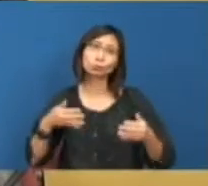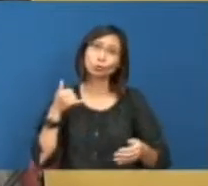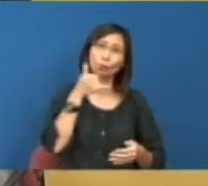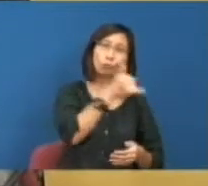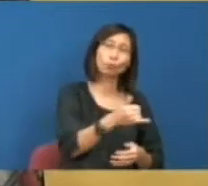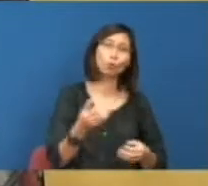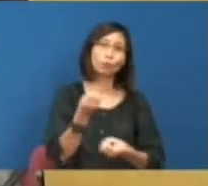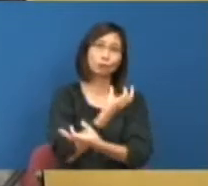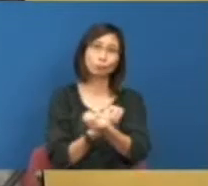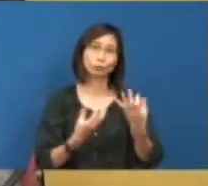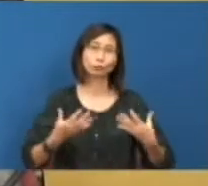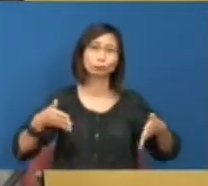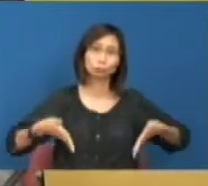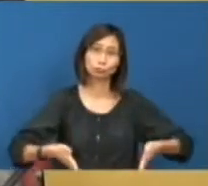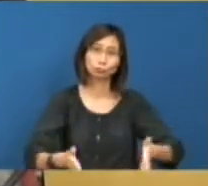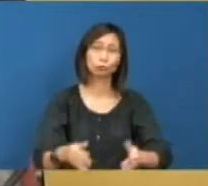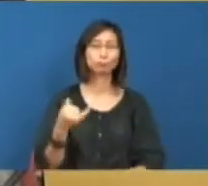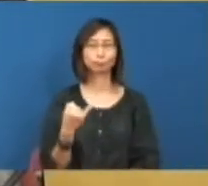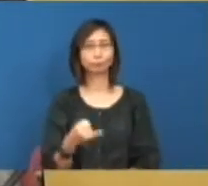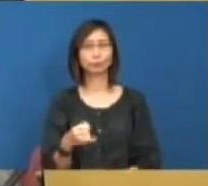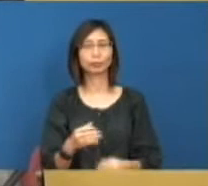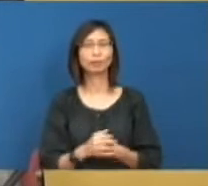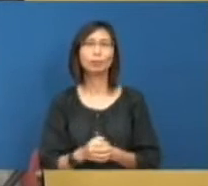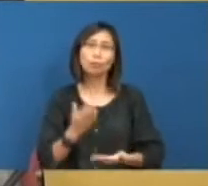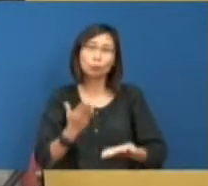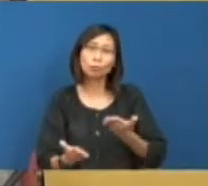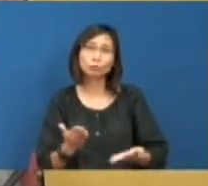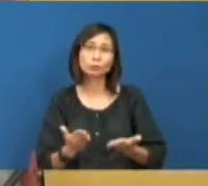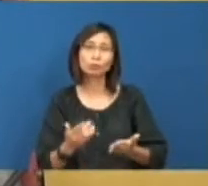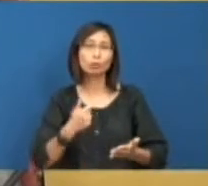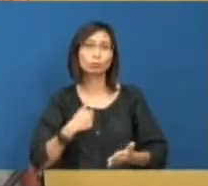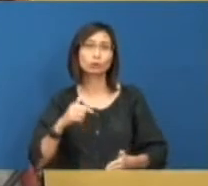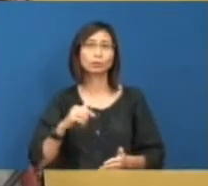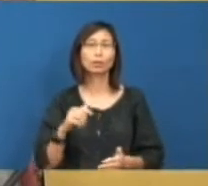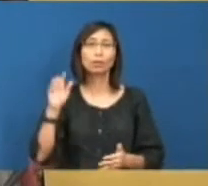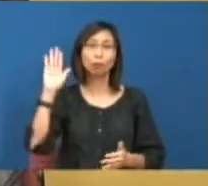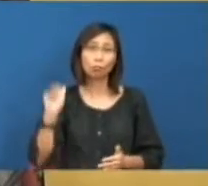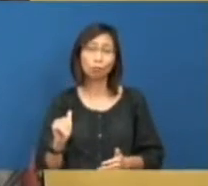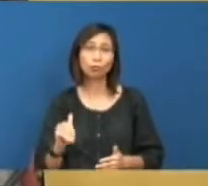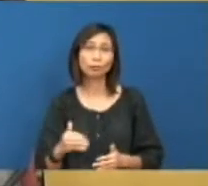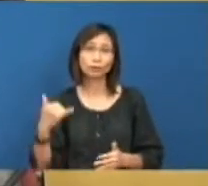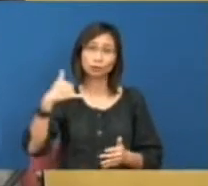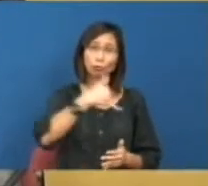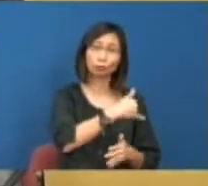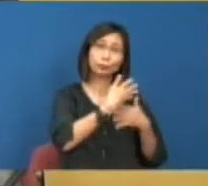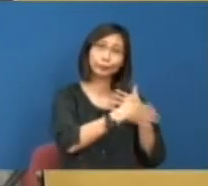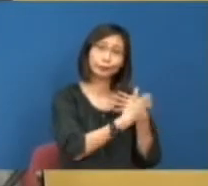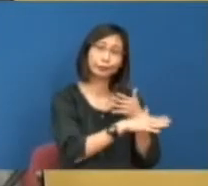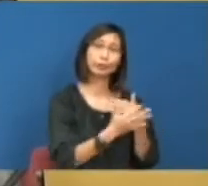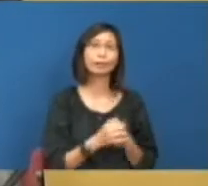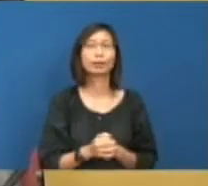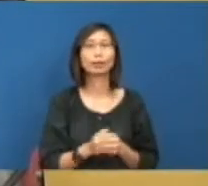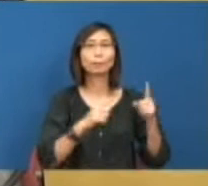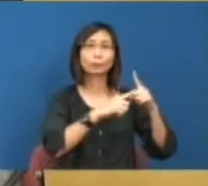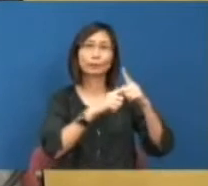就自然去向第二個方向行的，或者是要就後退。咁我哋就移動咗人民力量，就向前行，